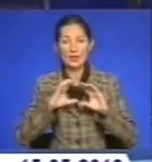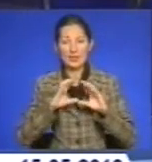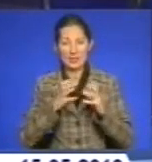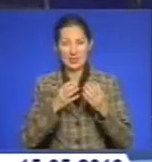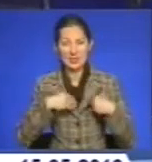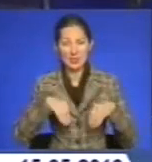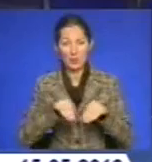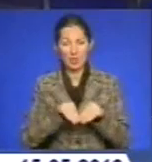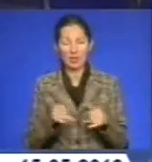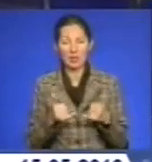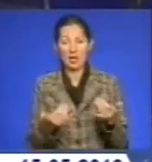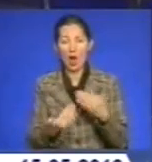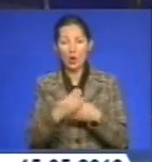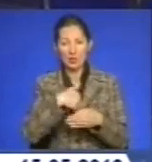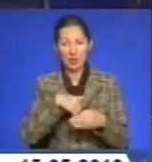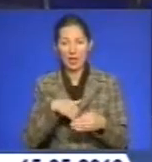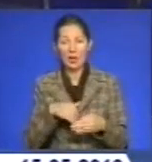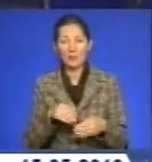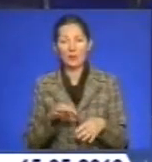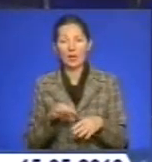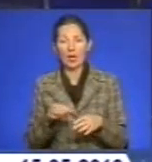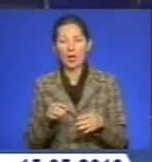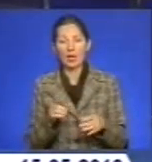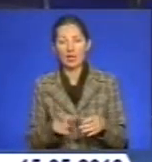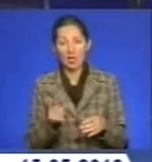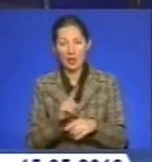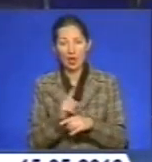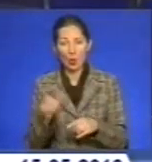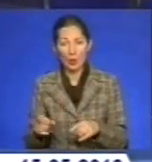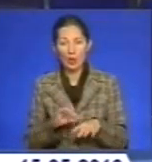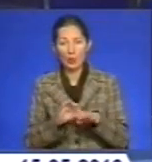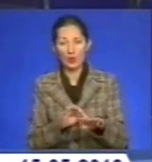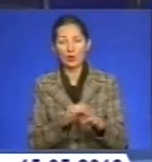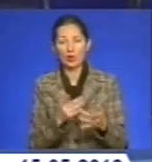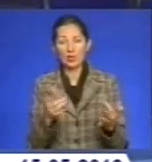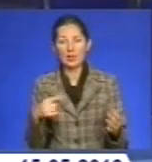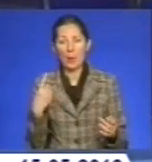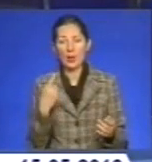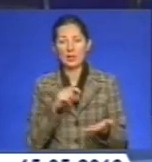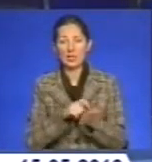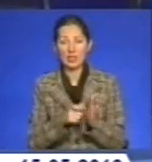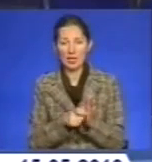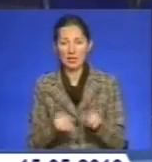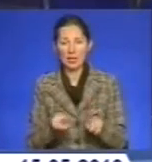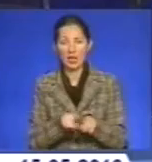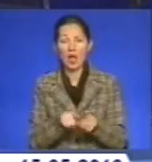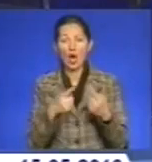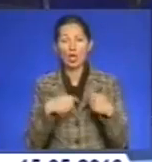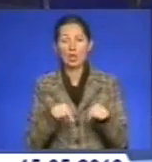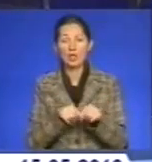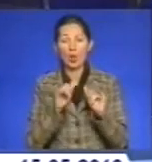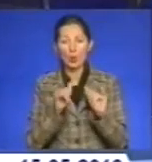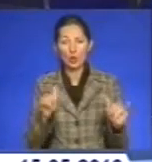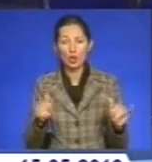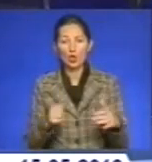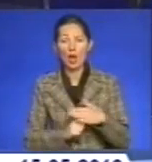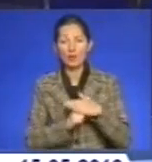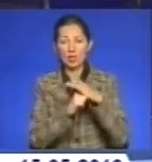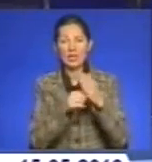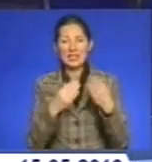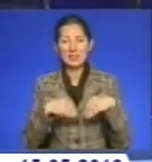цей час проведуть ряд заходів та майстер-класів. Таким чином організатори поширюють авторитет сім'ї в суспільстві та